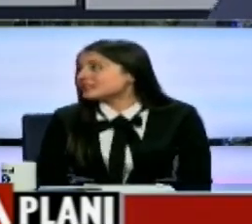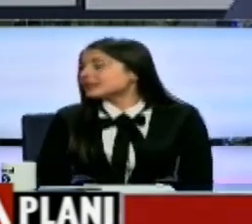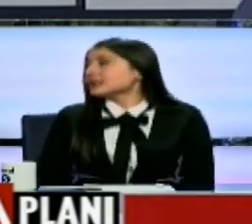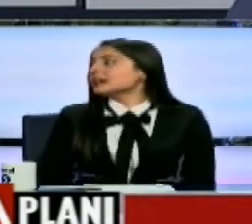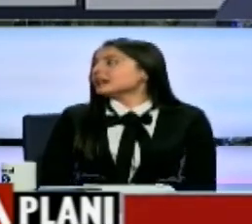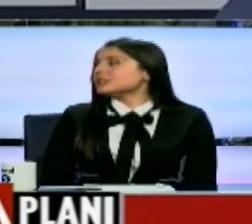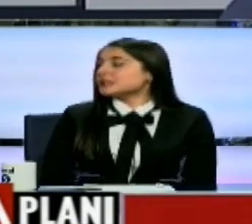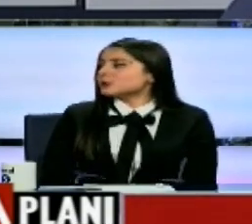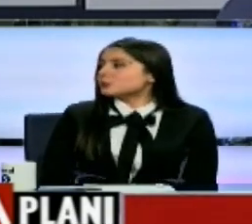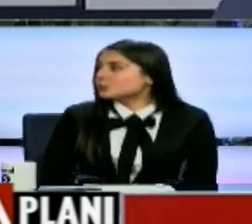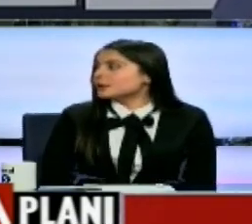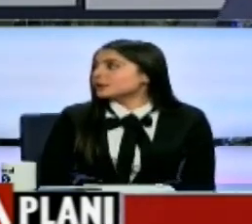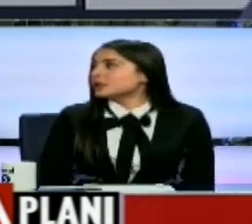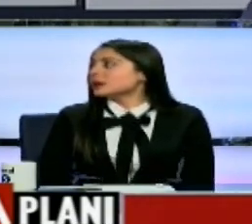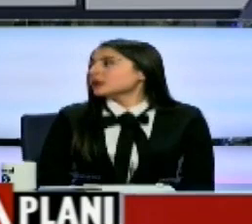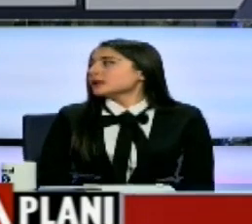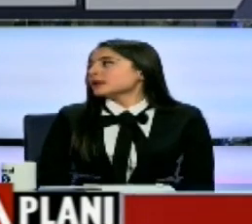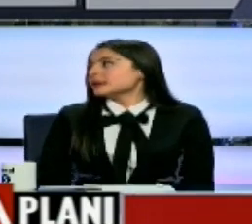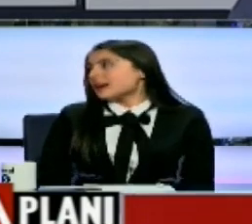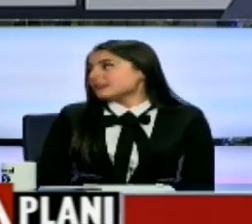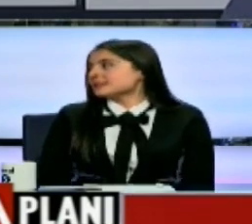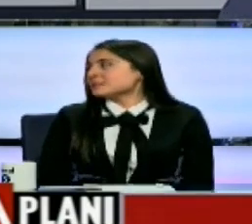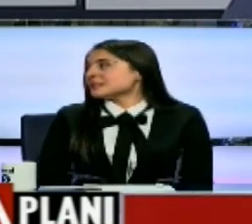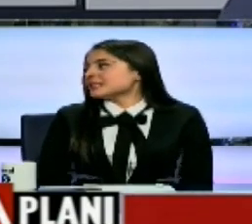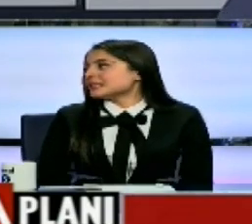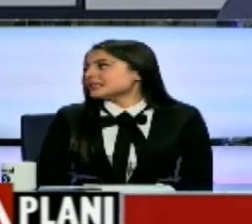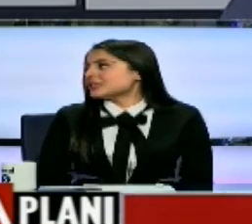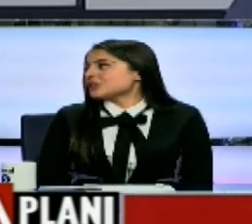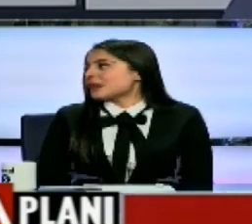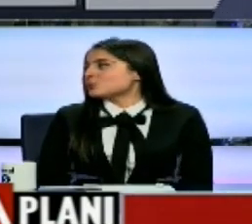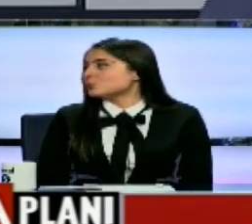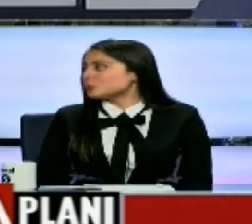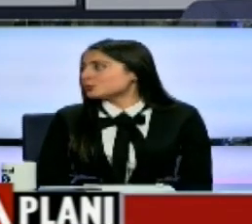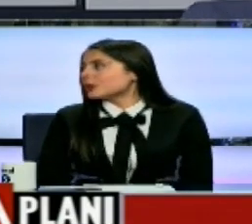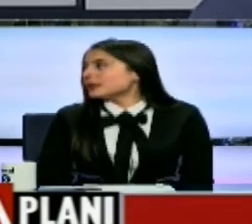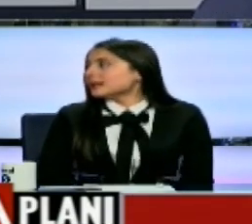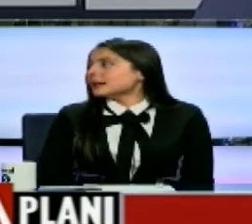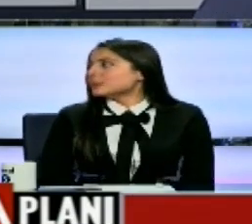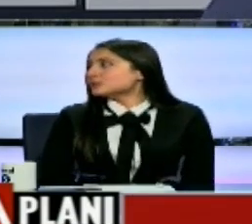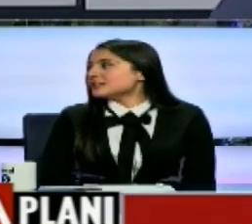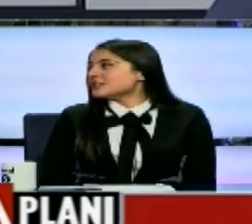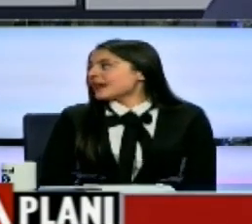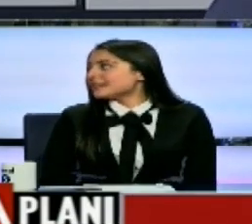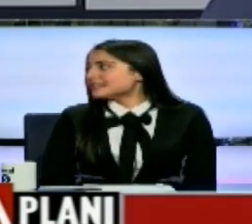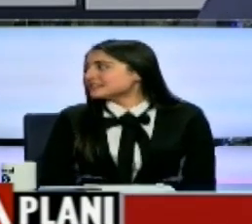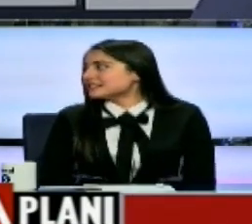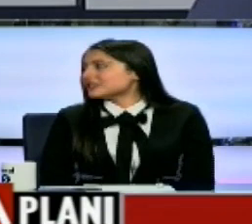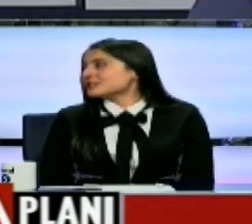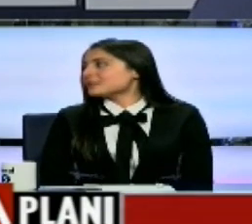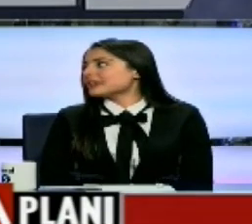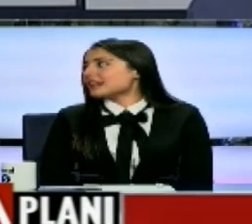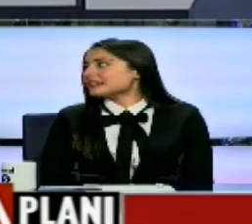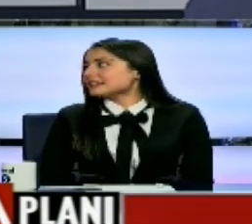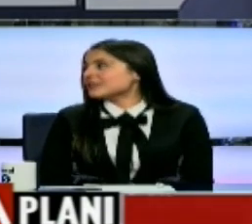için Çelik Grup adı altında bir ticaret kurduk. Buna ticarete atıldık.